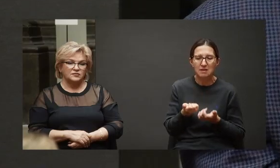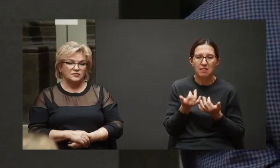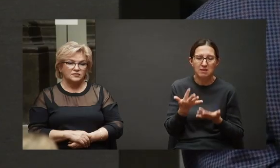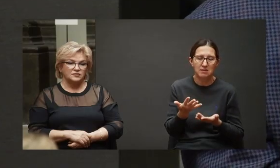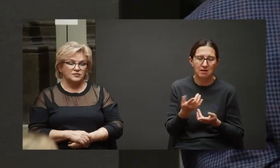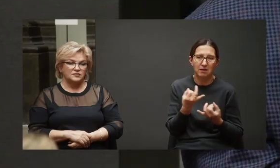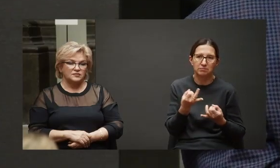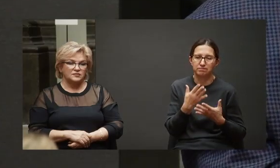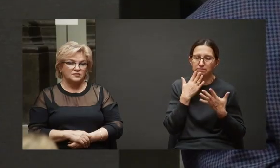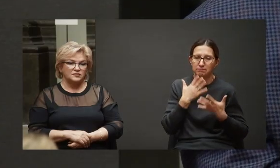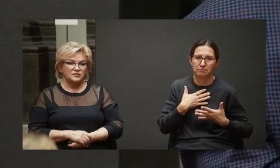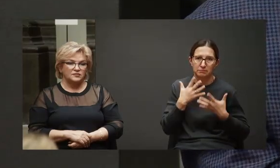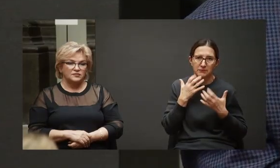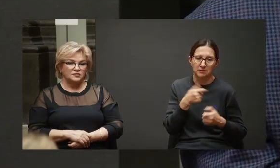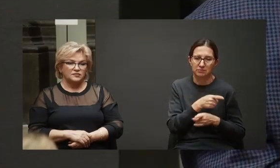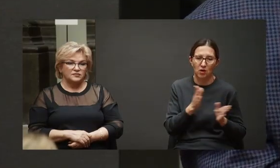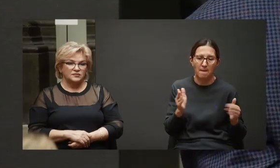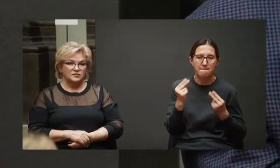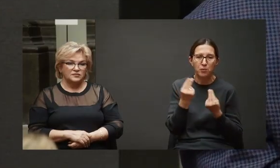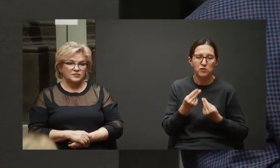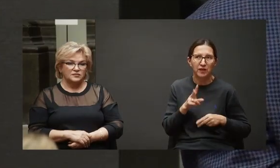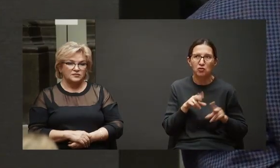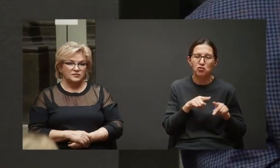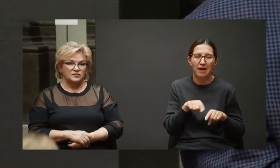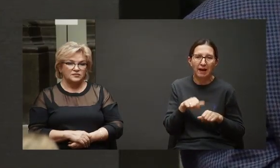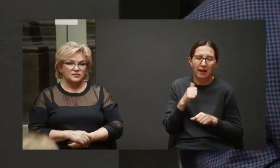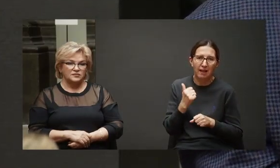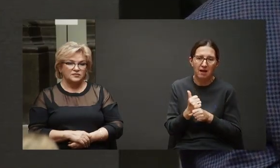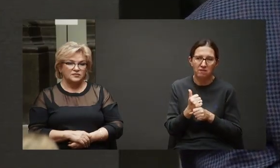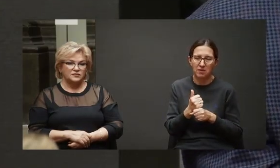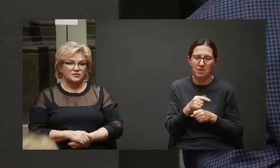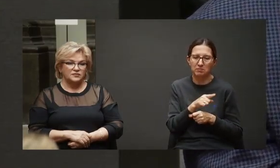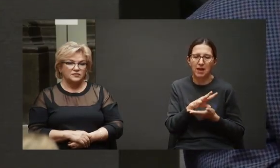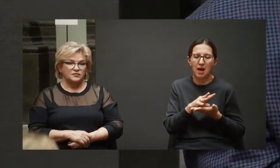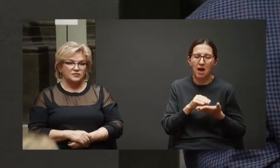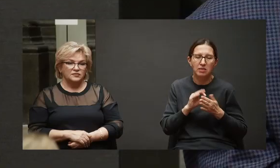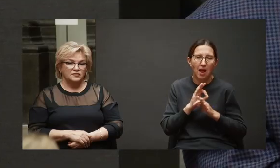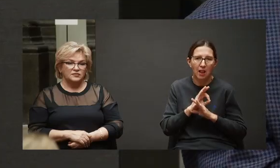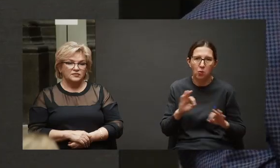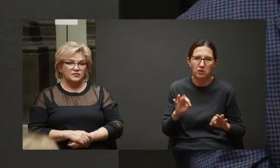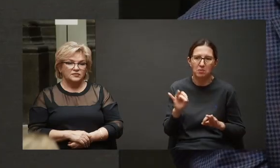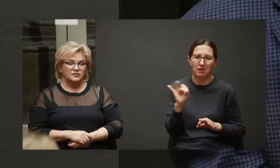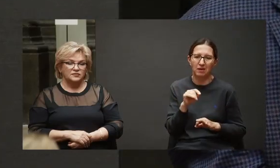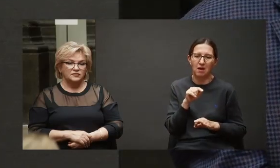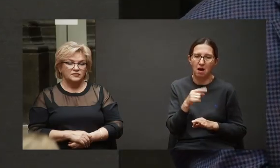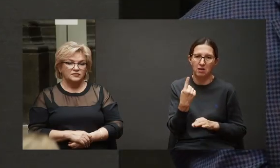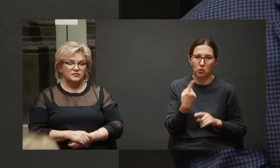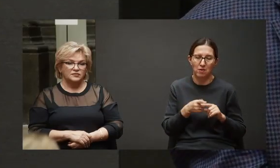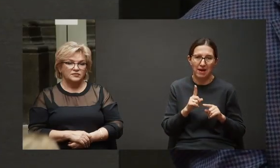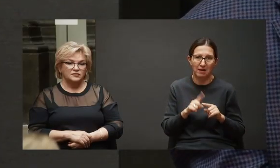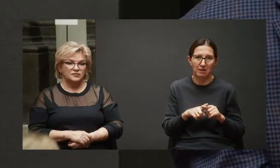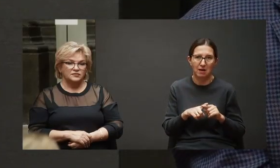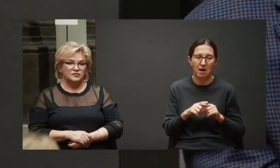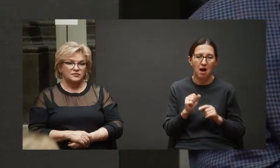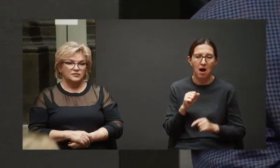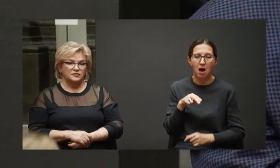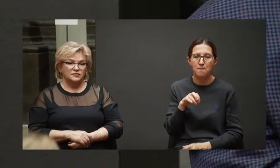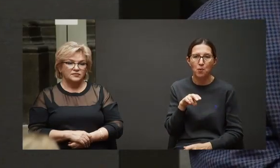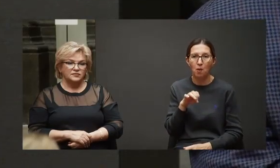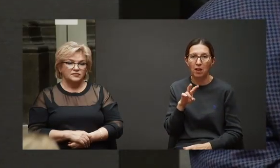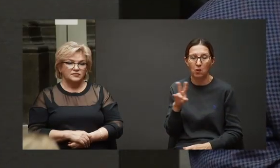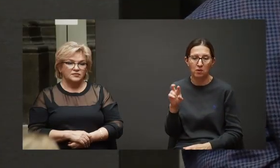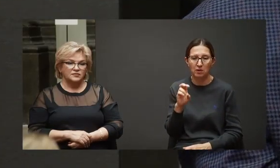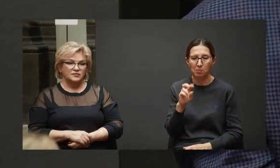произведений, которые он считает главными, центральными, эталонными, и одно из них – это Аполлон Бельведерский.